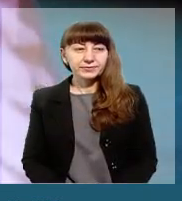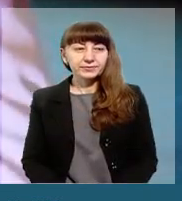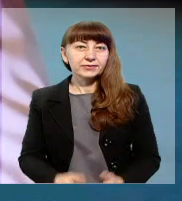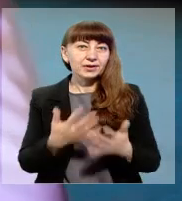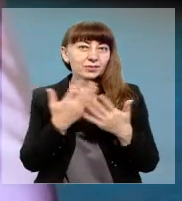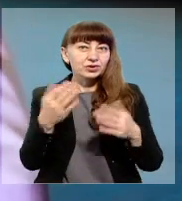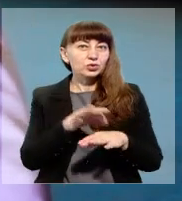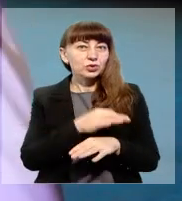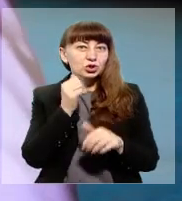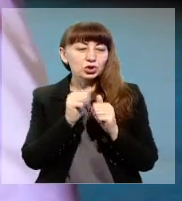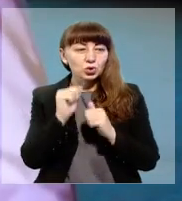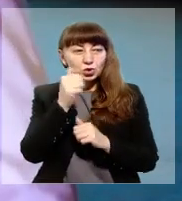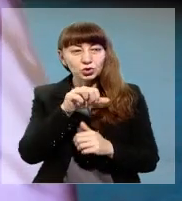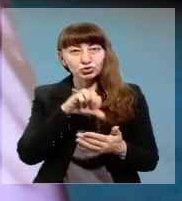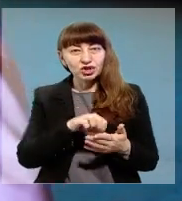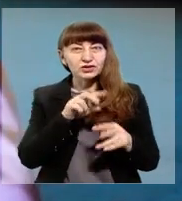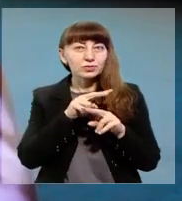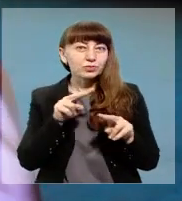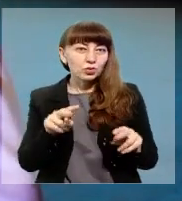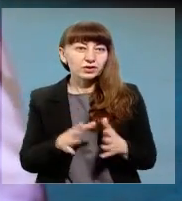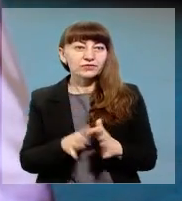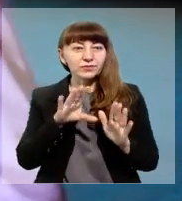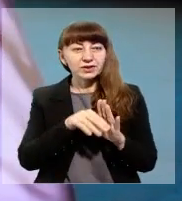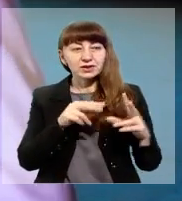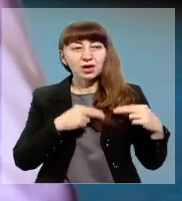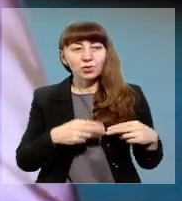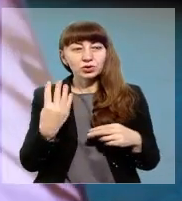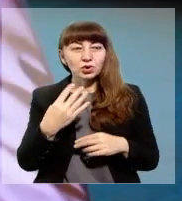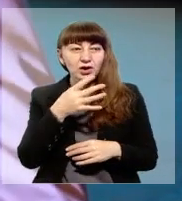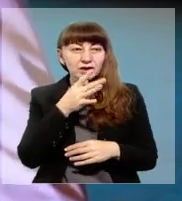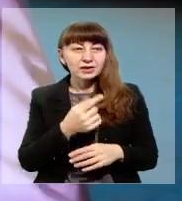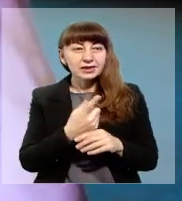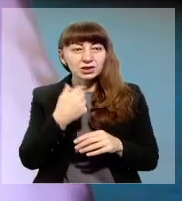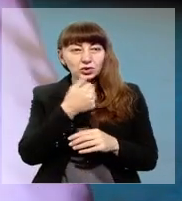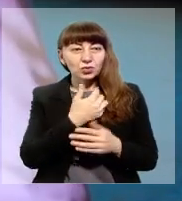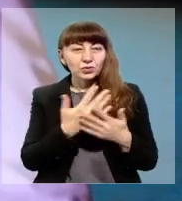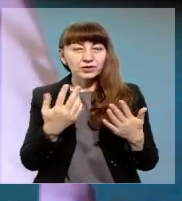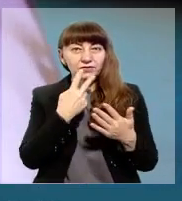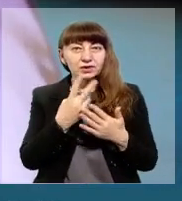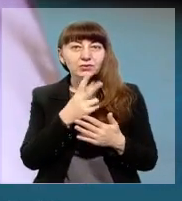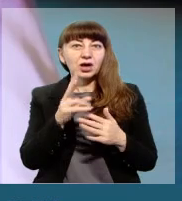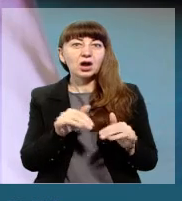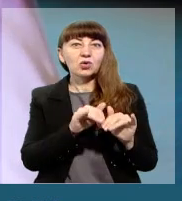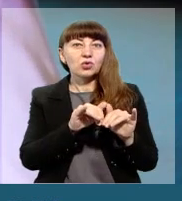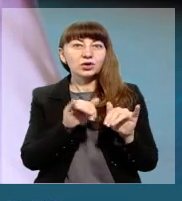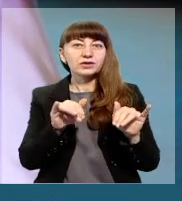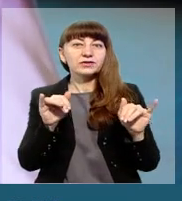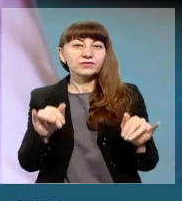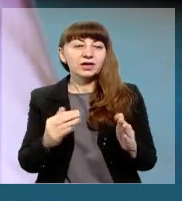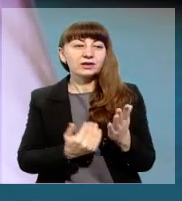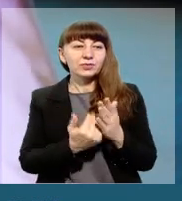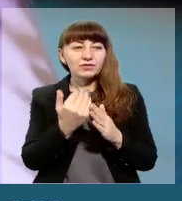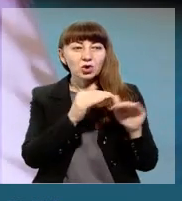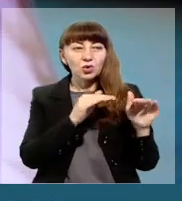Мы с супругой ежегодно участвуем в смотре. В тандеме работаем более 40 лет. За эти годы мы видим, как растет уровень мастерства наших